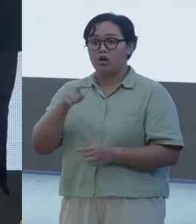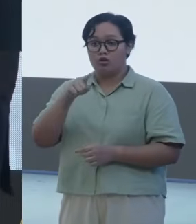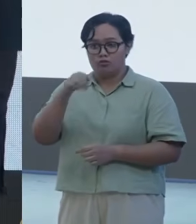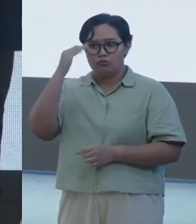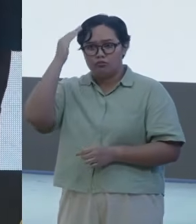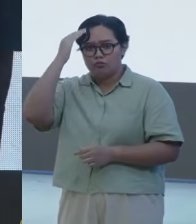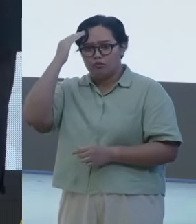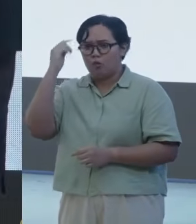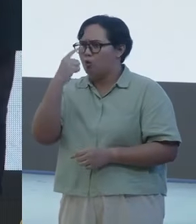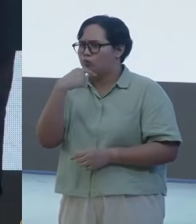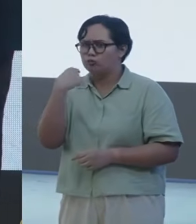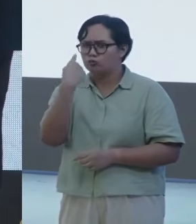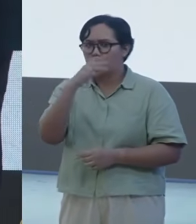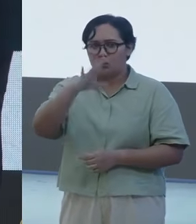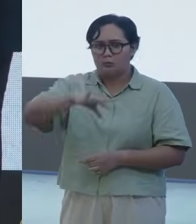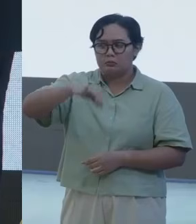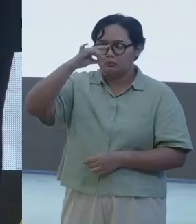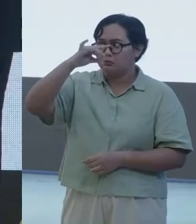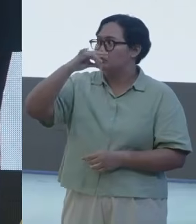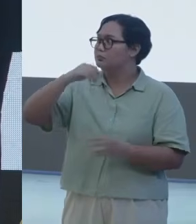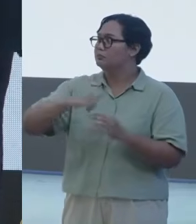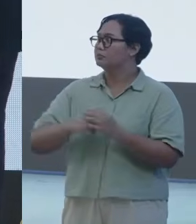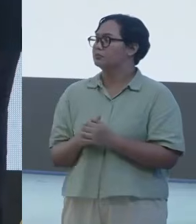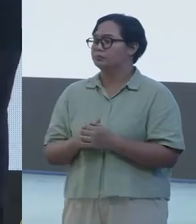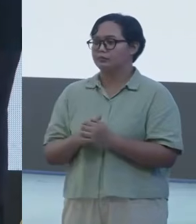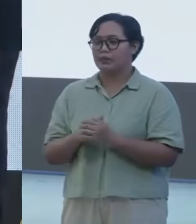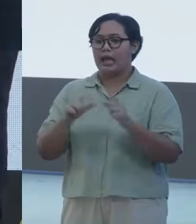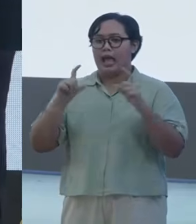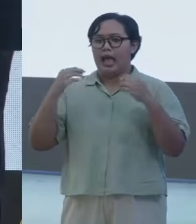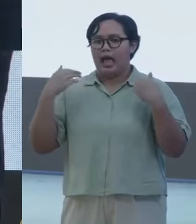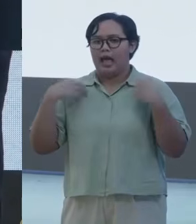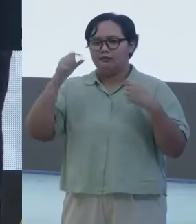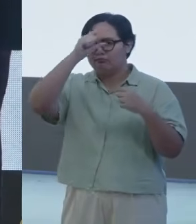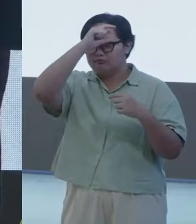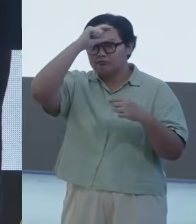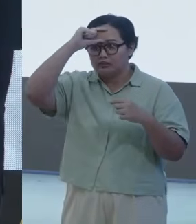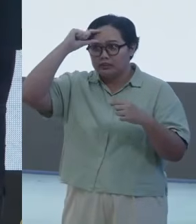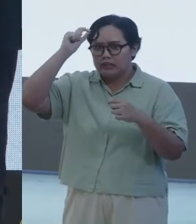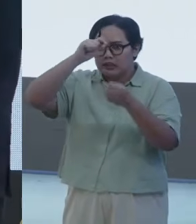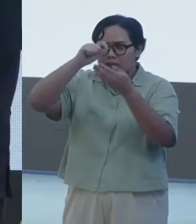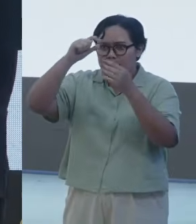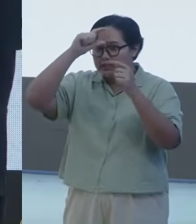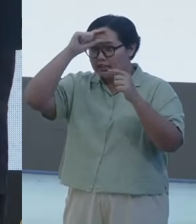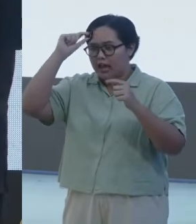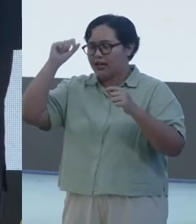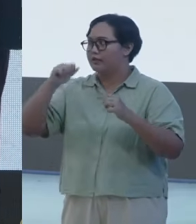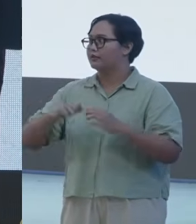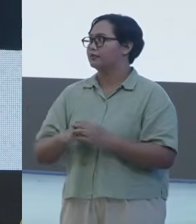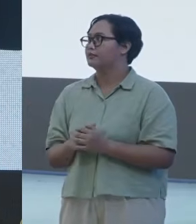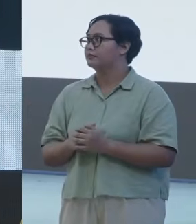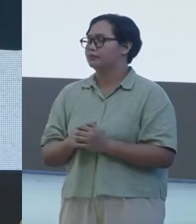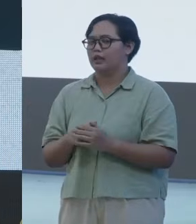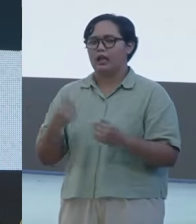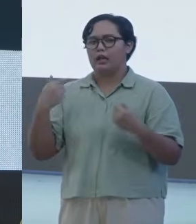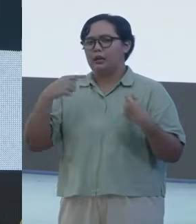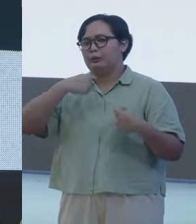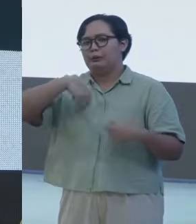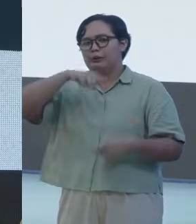na nakatato sa ulo ng tao? Na siya ay elect? Wala, hindi naman natin alam